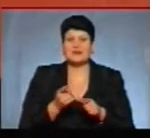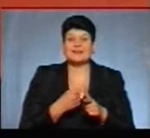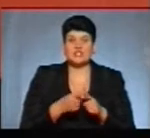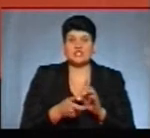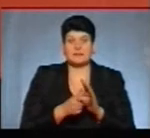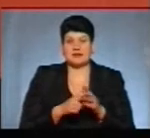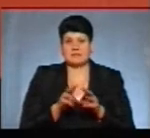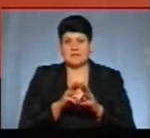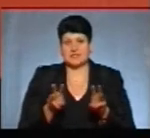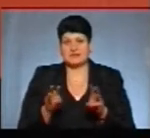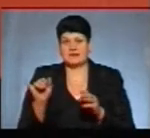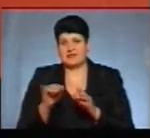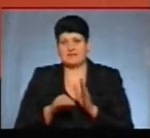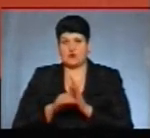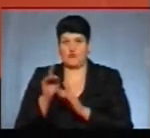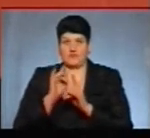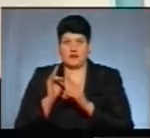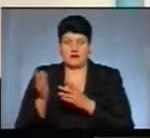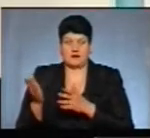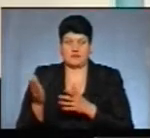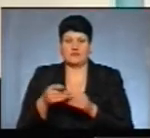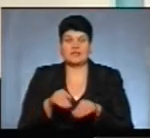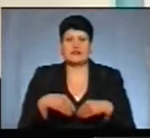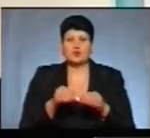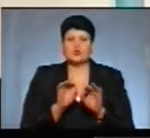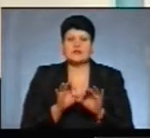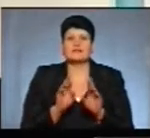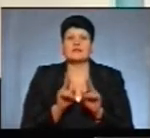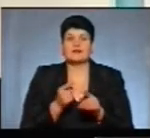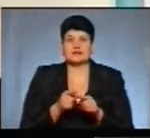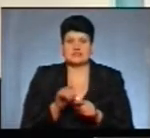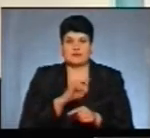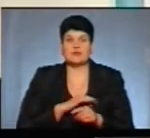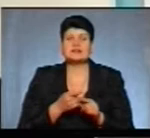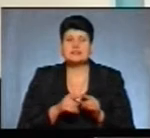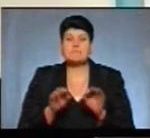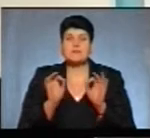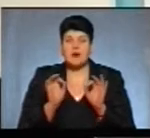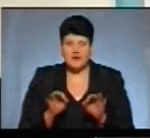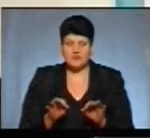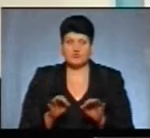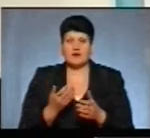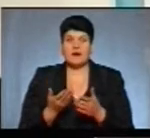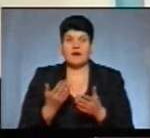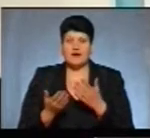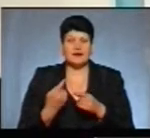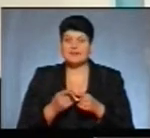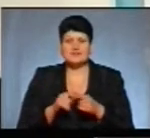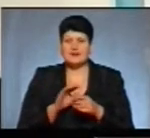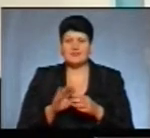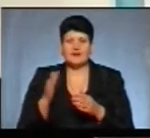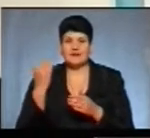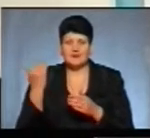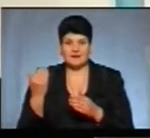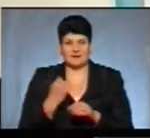і Верховна Рада. Вони дають роз'яснення, як його застосовувати. Це правильно, але це не їхня така повноцінна